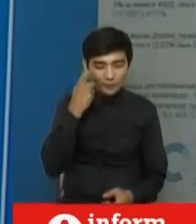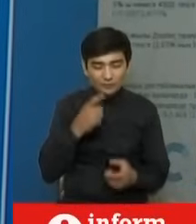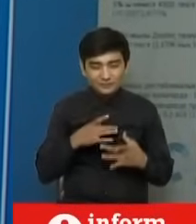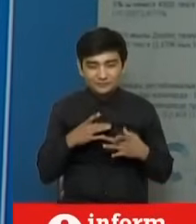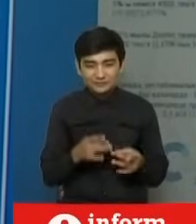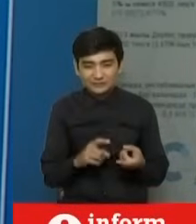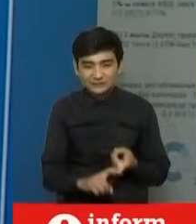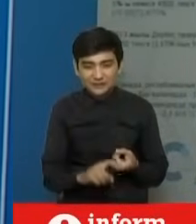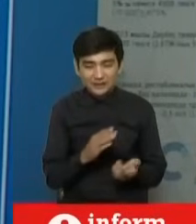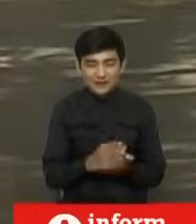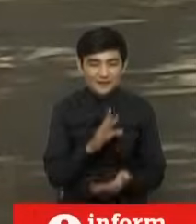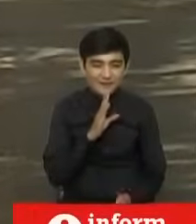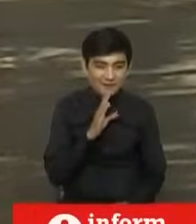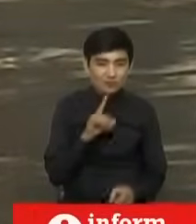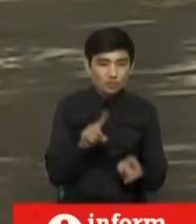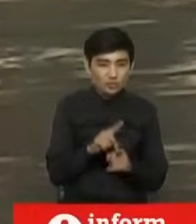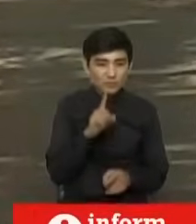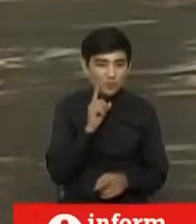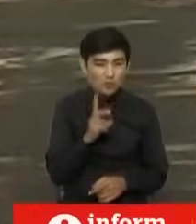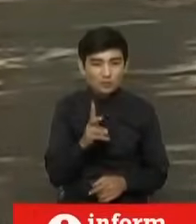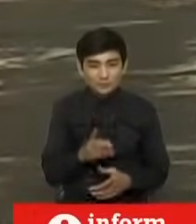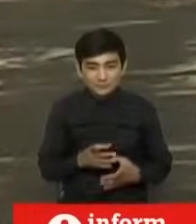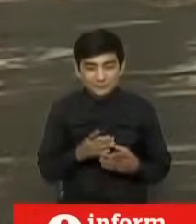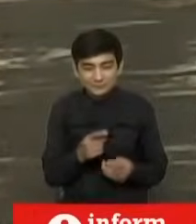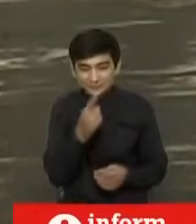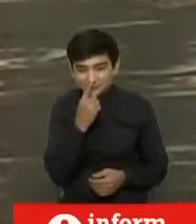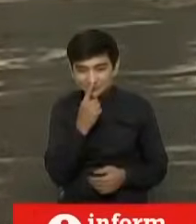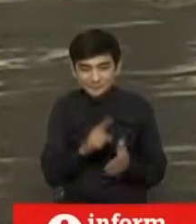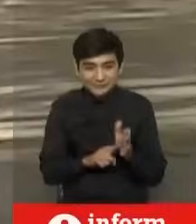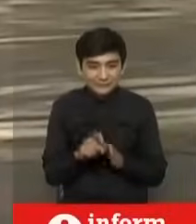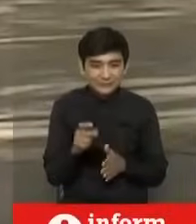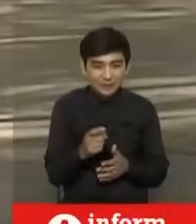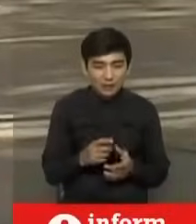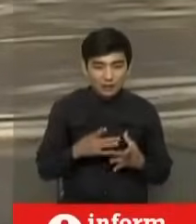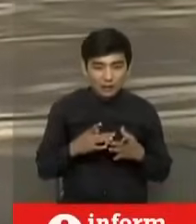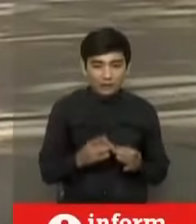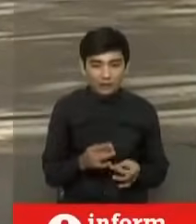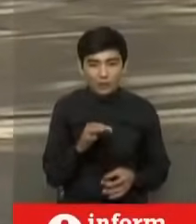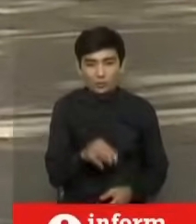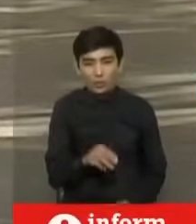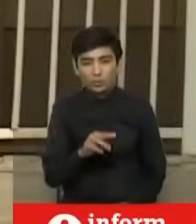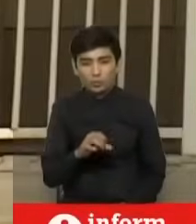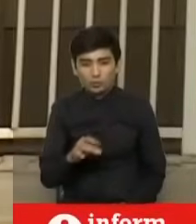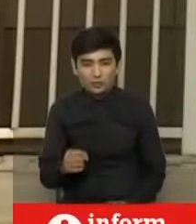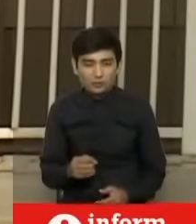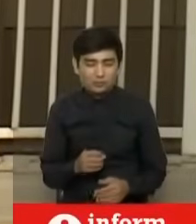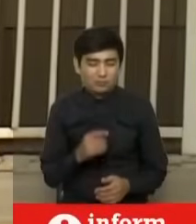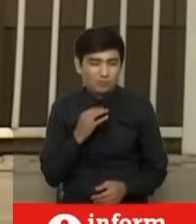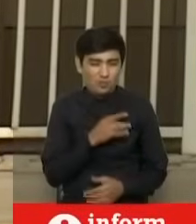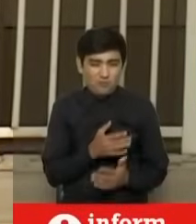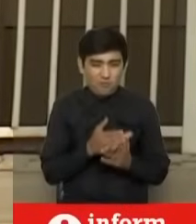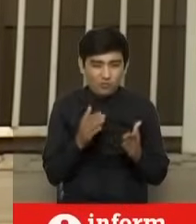Юноши и девушки, попавшие сюда, лишь те, кто был увлечен в употреблении вредных веществ. Но зависимых от дури намного больше, считают